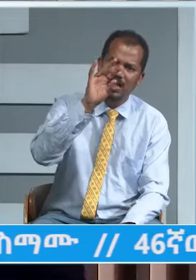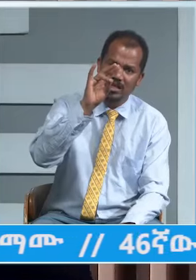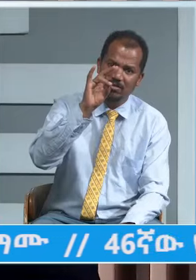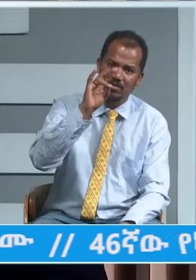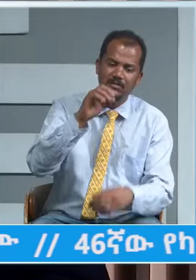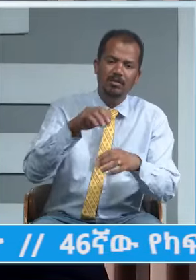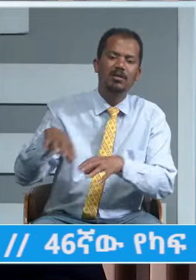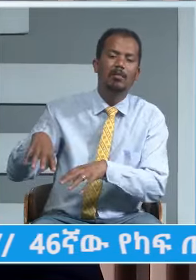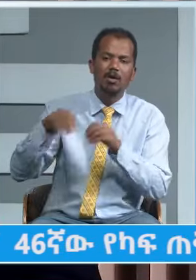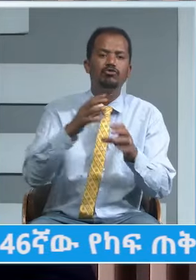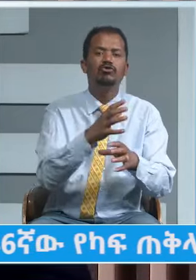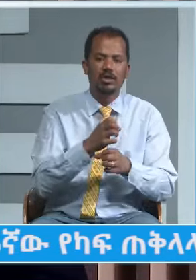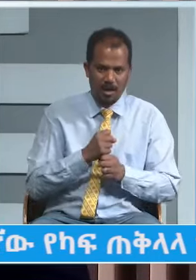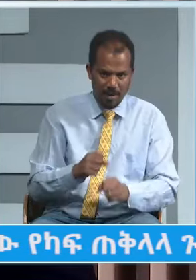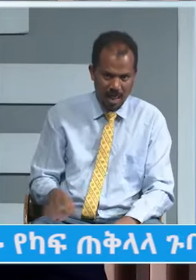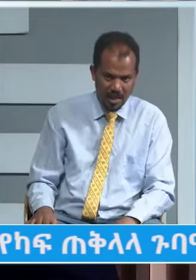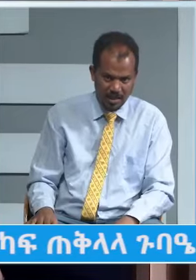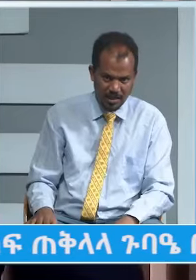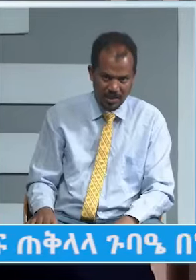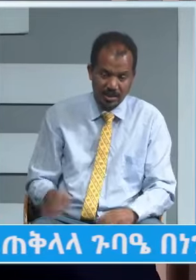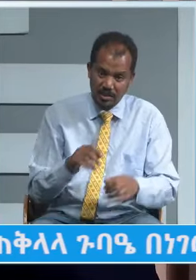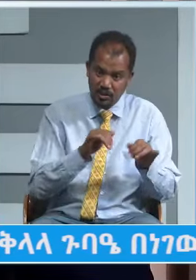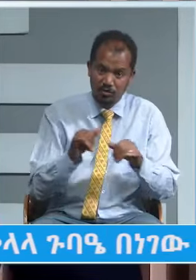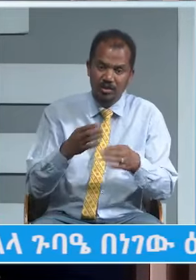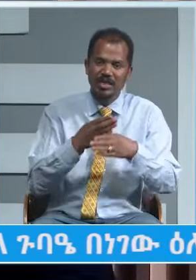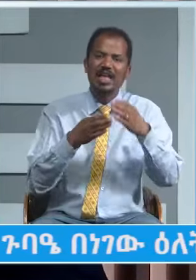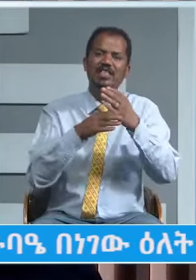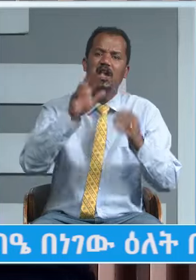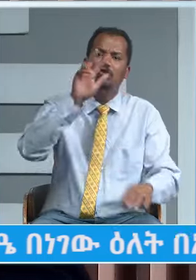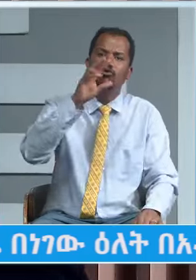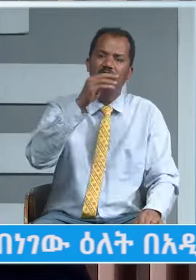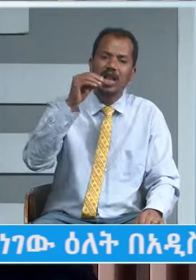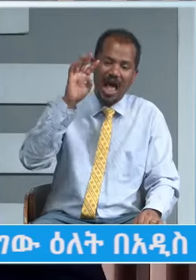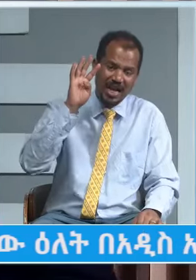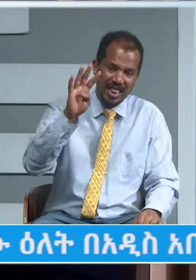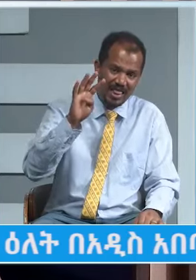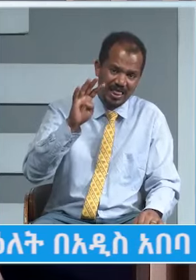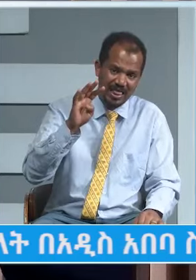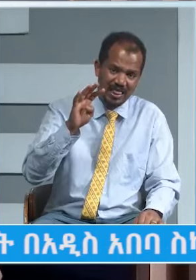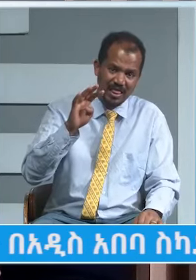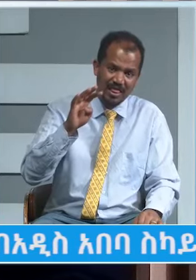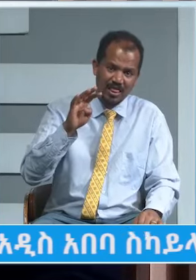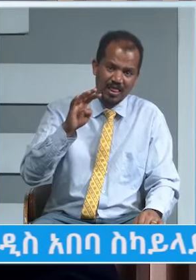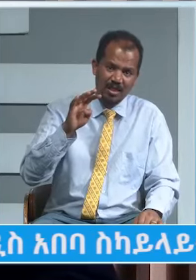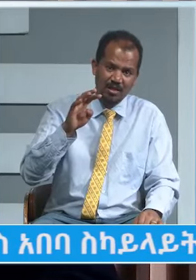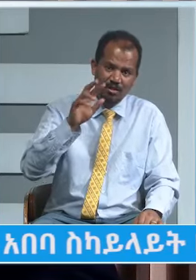91,597 ሰልጣኞችን የምንቀበል ይሆናል። እንደዚሁም በደረጃ 3 እና 4